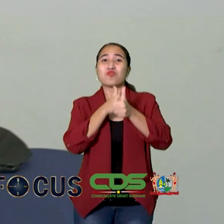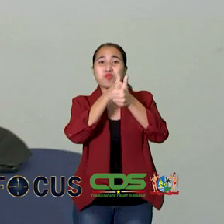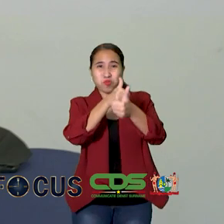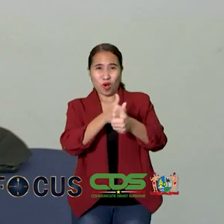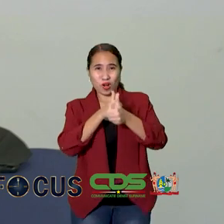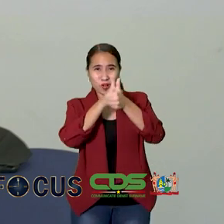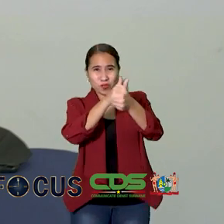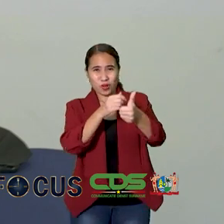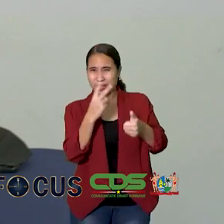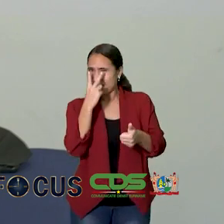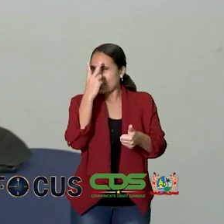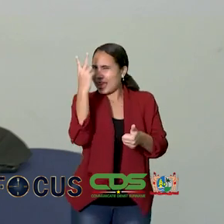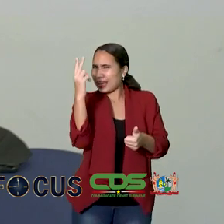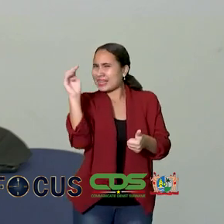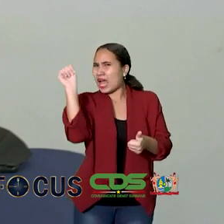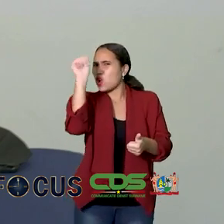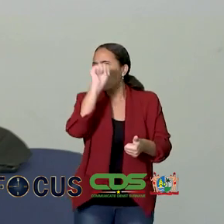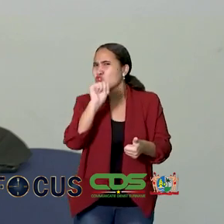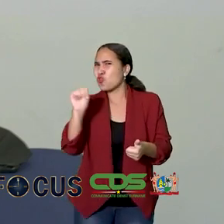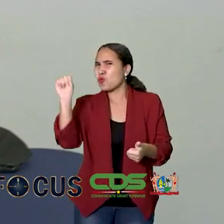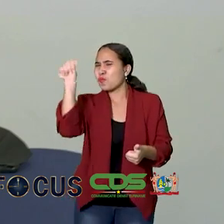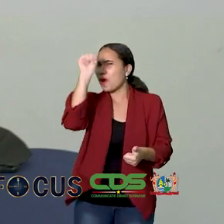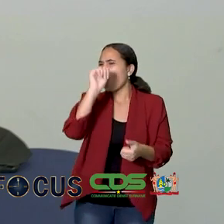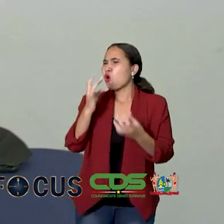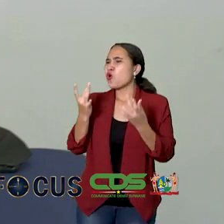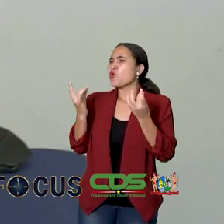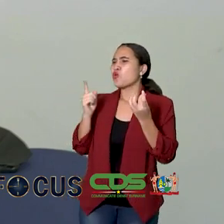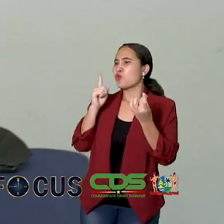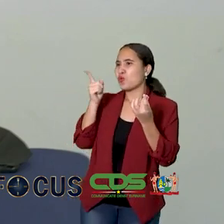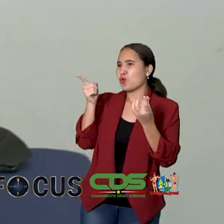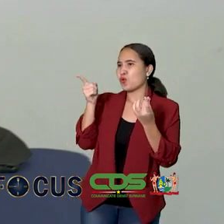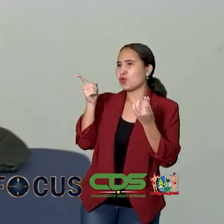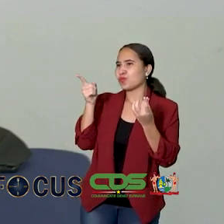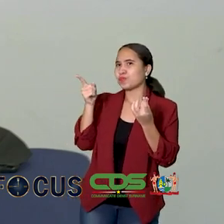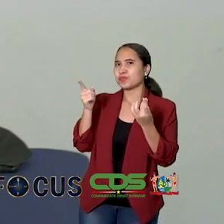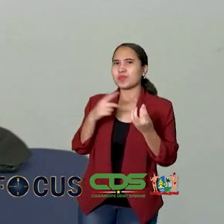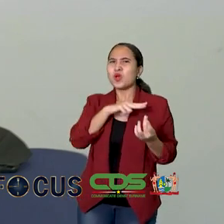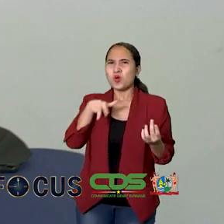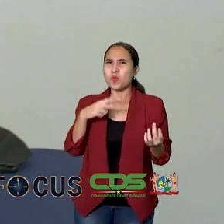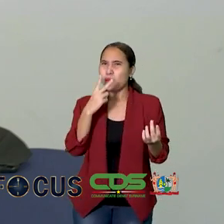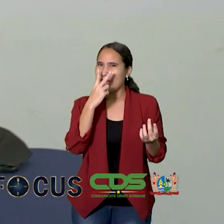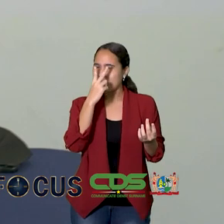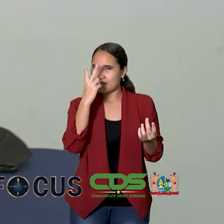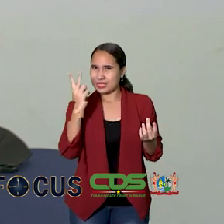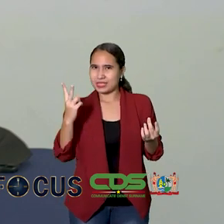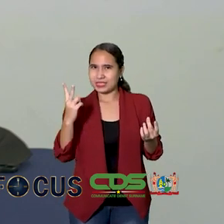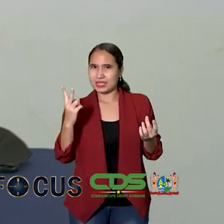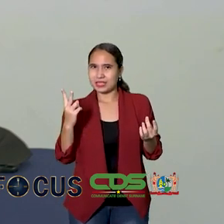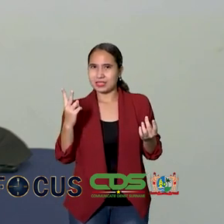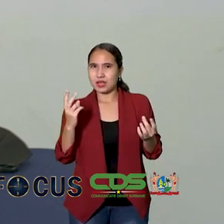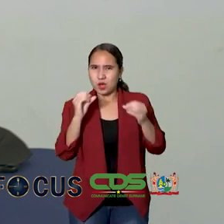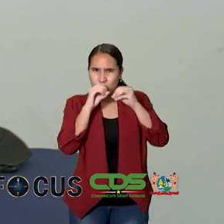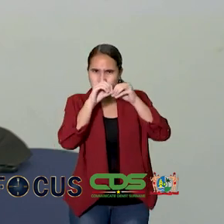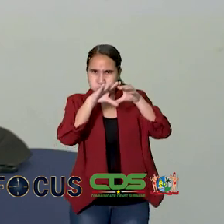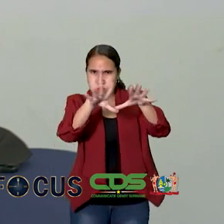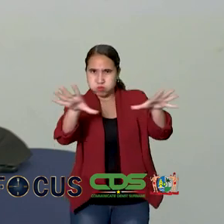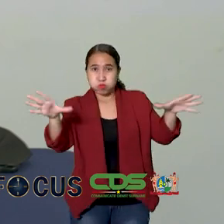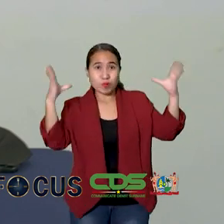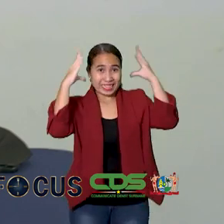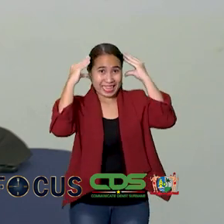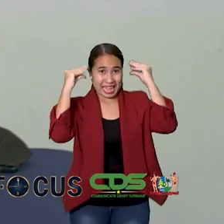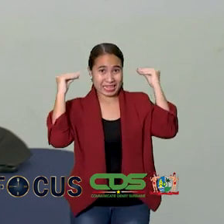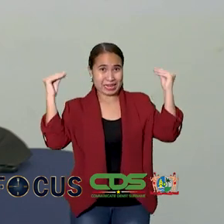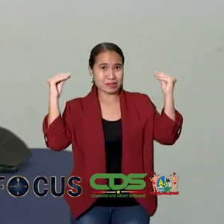Europa. En met een paar weken achterstand. We zien nu de golf in Nederland, die is een